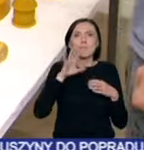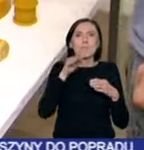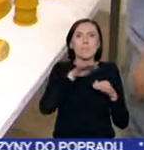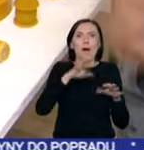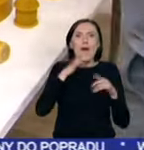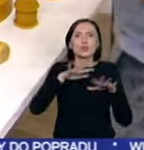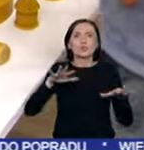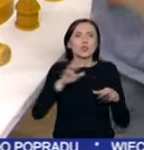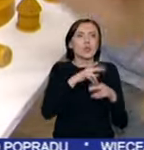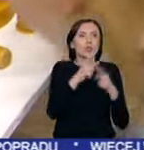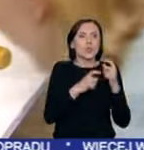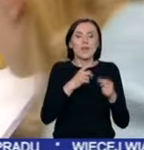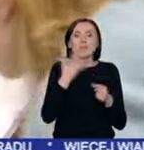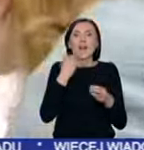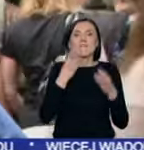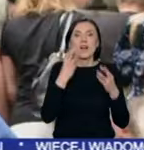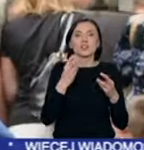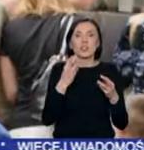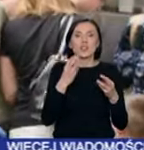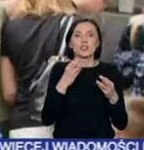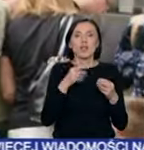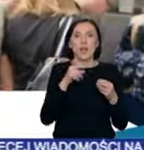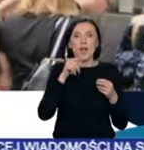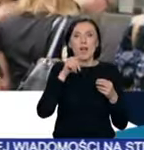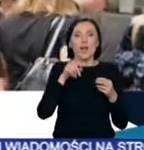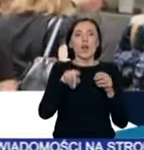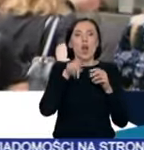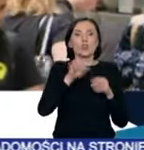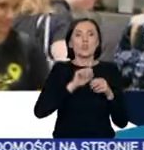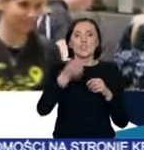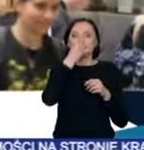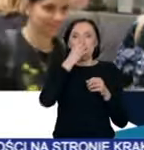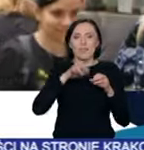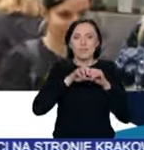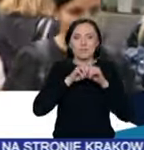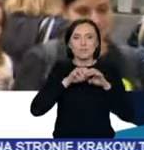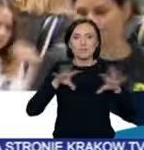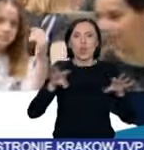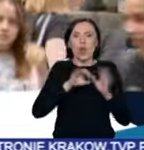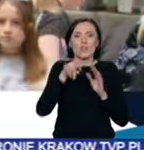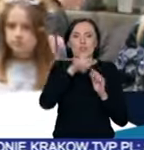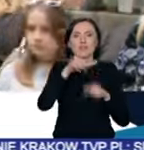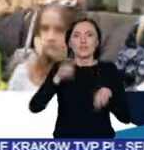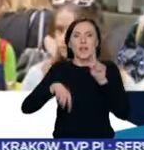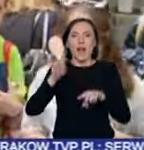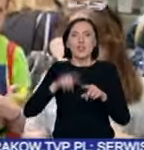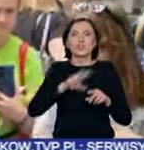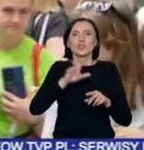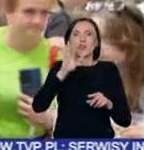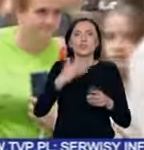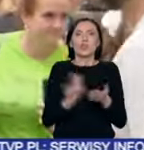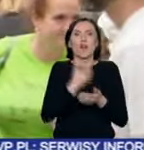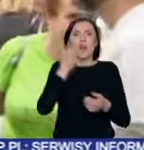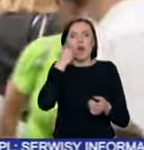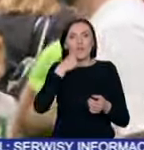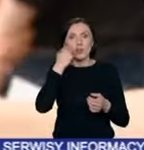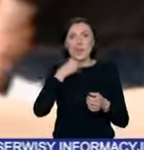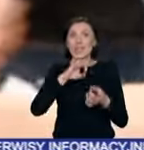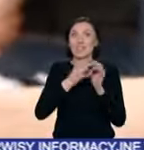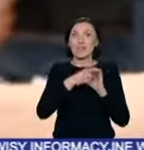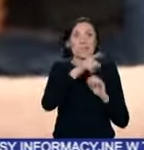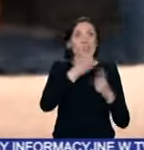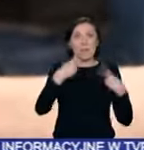funkcji. Najważniejsza jest funkcja zapylania. Od nich zależą plony, od nich zależy bioróżnorodność roślinna. No wiele rzeczy. Gdyby ich